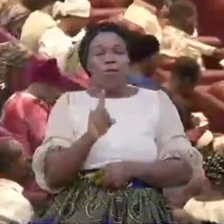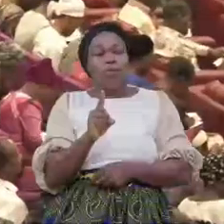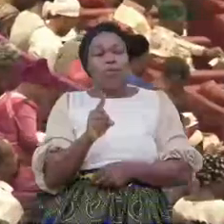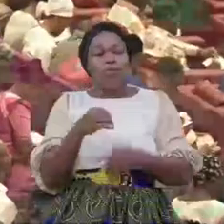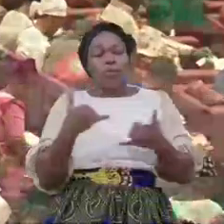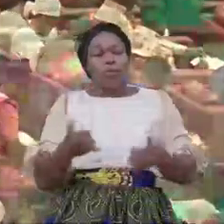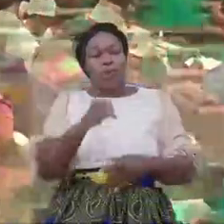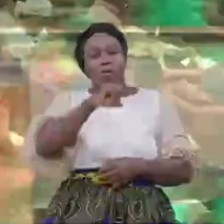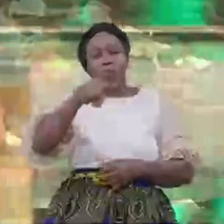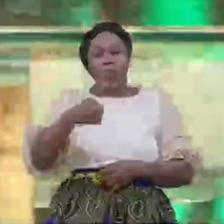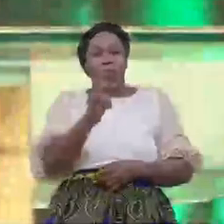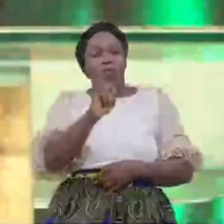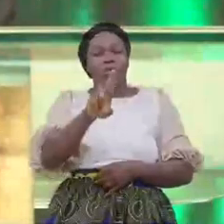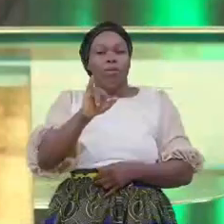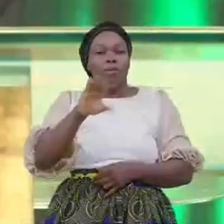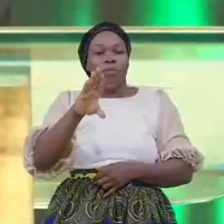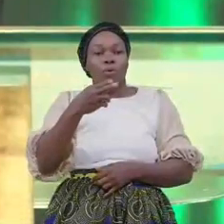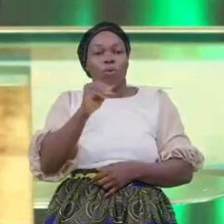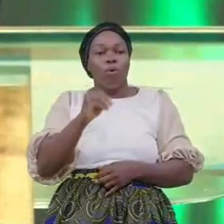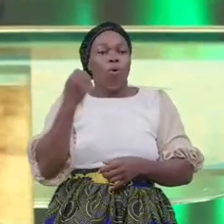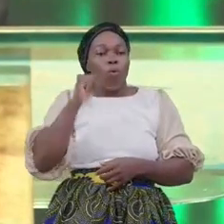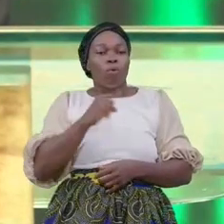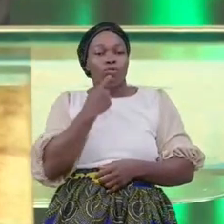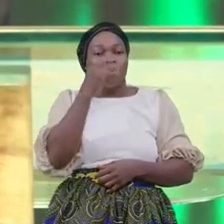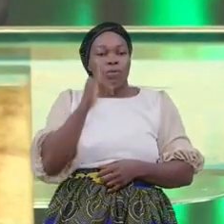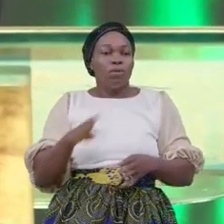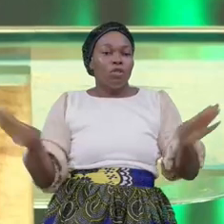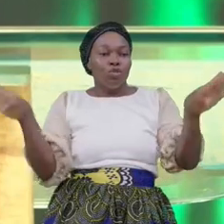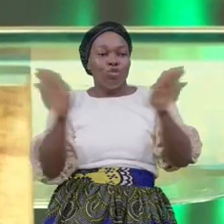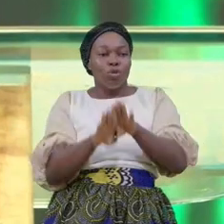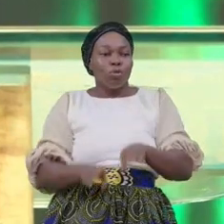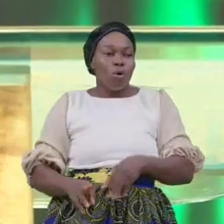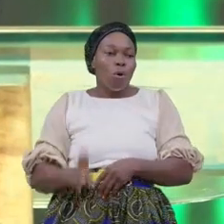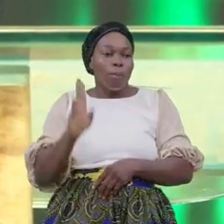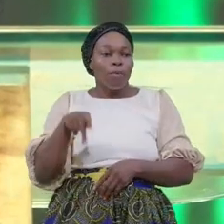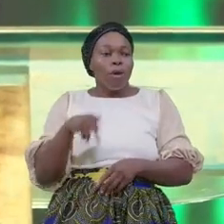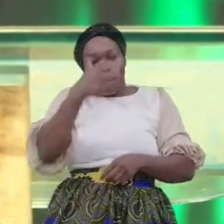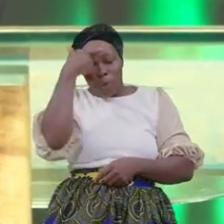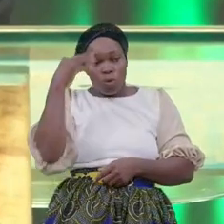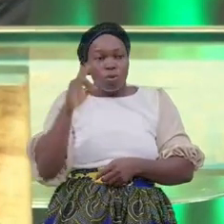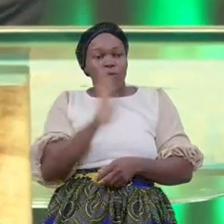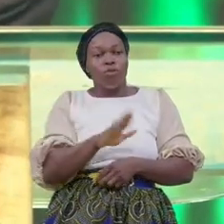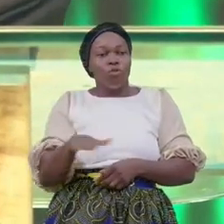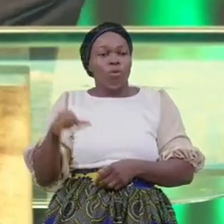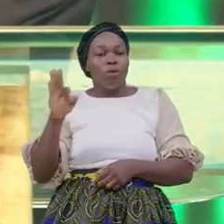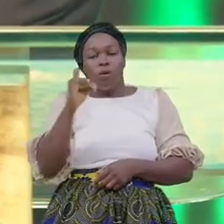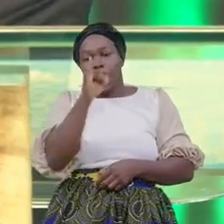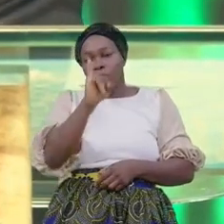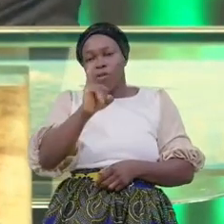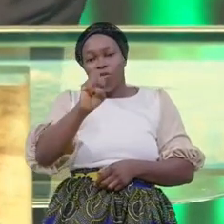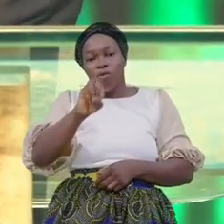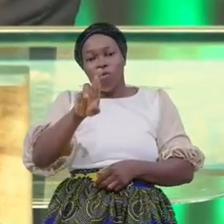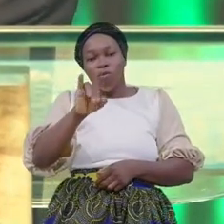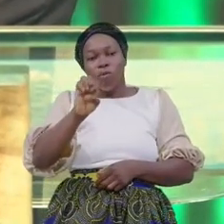Jéricho était fermé et barricadé devant les enfants d'Israël. Personne ne sortait